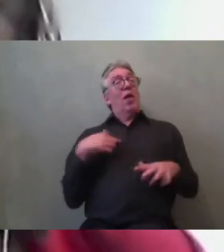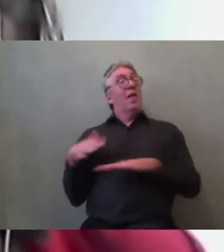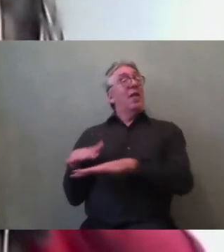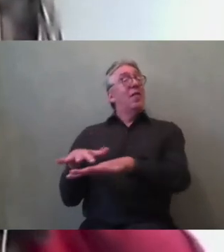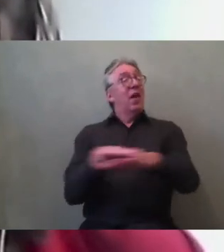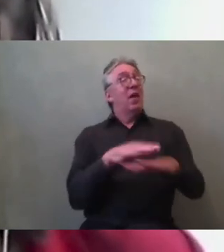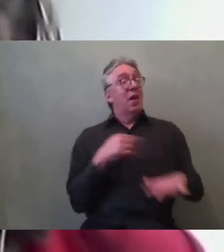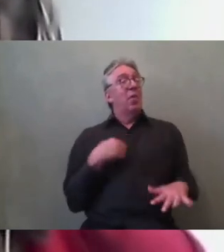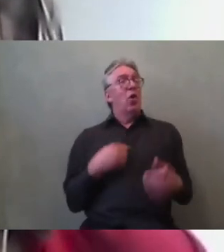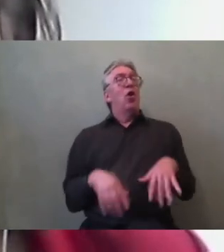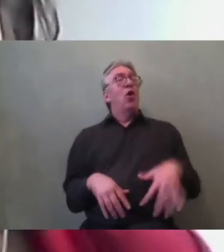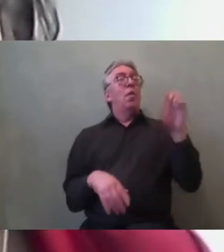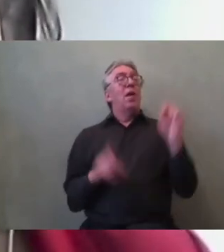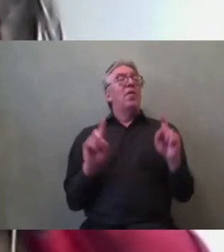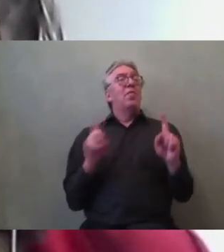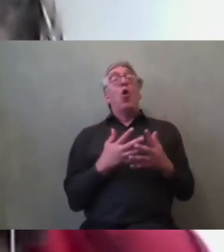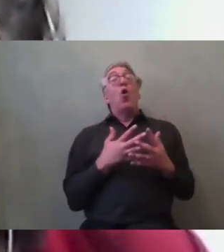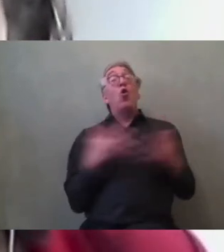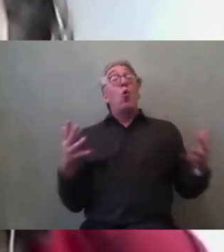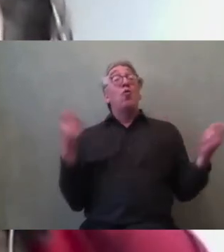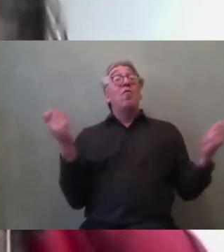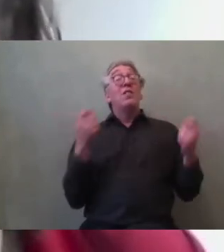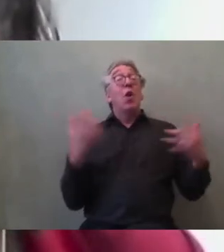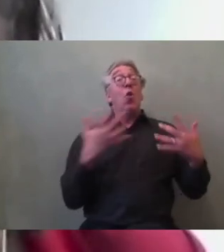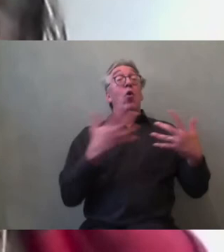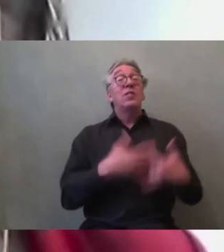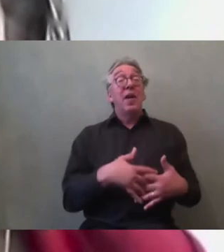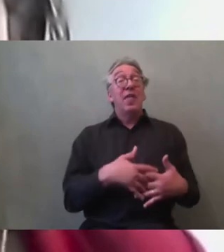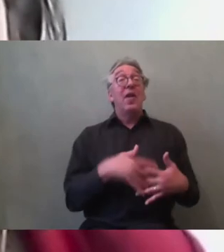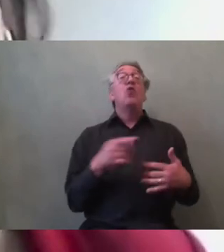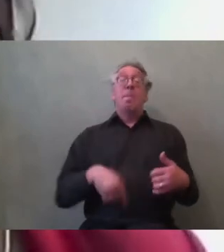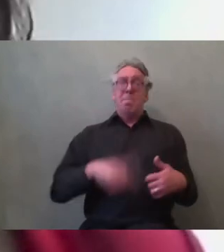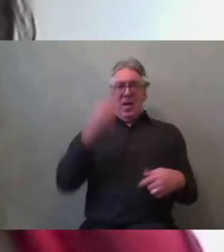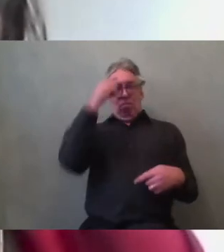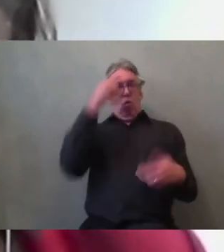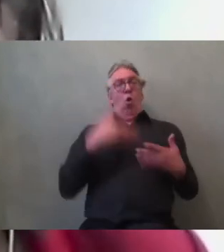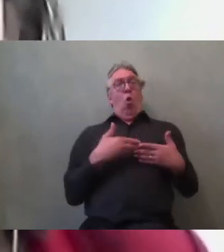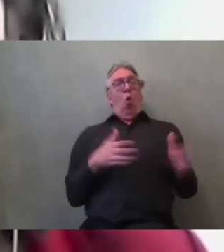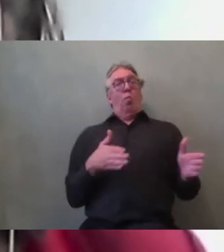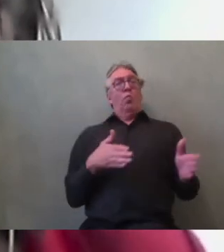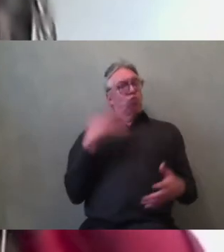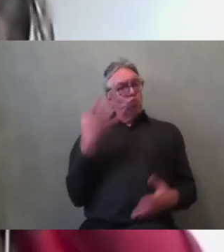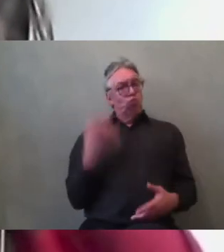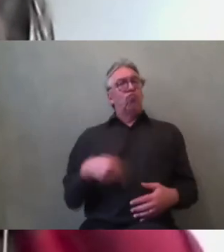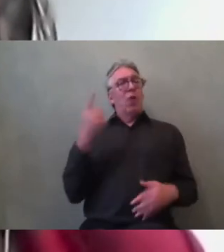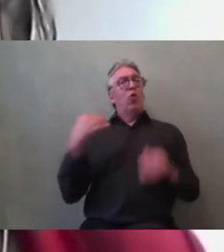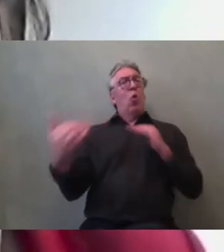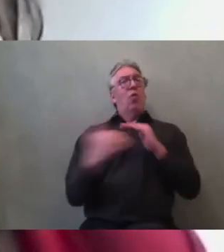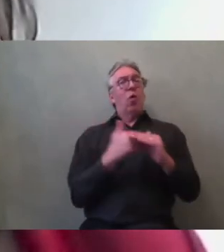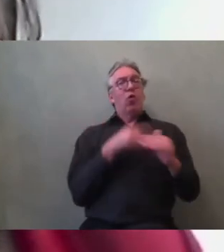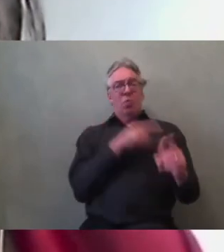grote festivalorganisatoren steeds meer openstaan om te werken aan toegankelijkheid en zij zochten naar de juiste